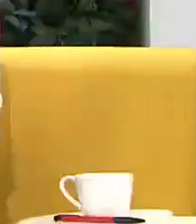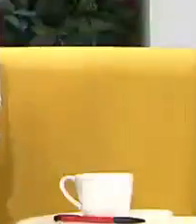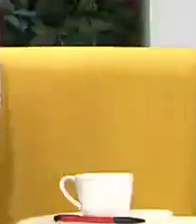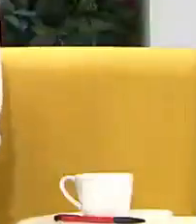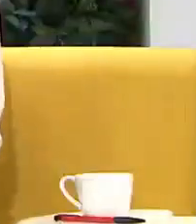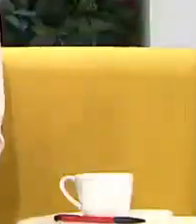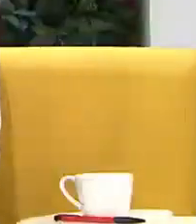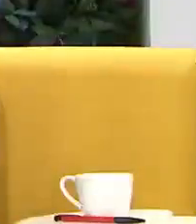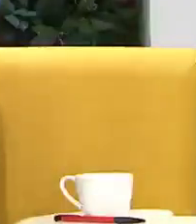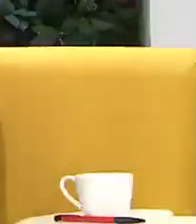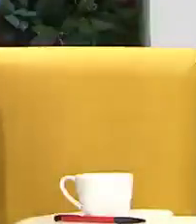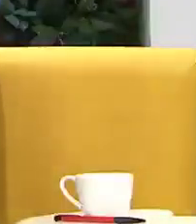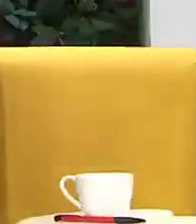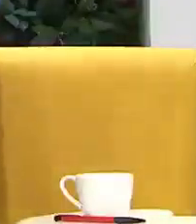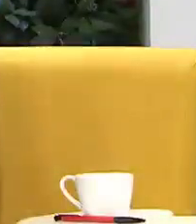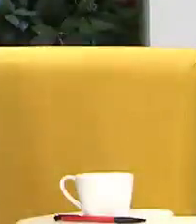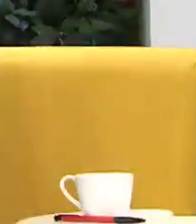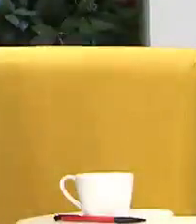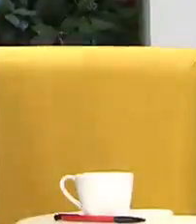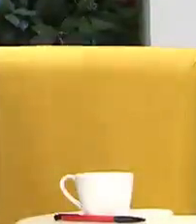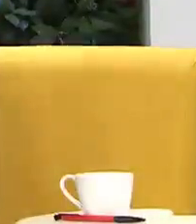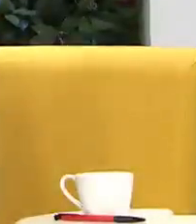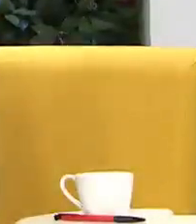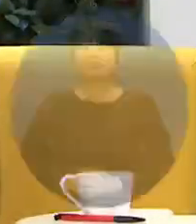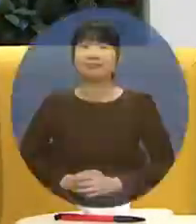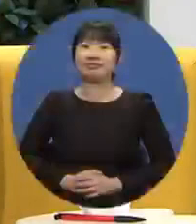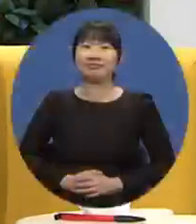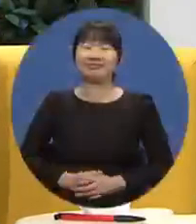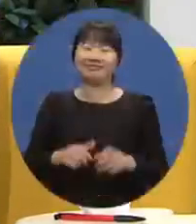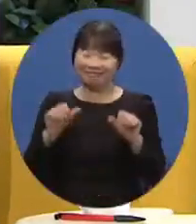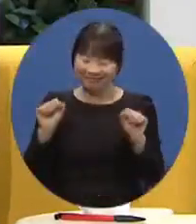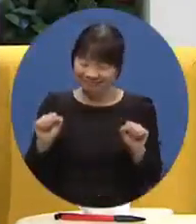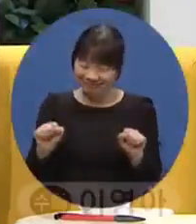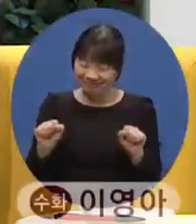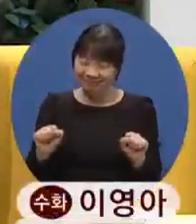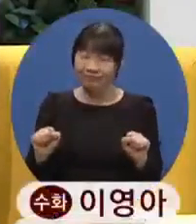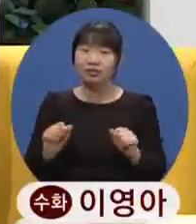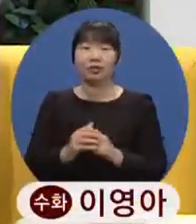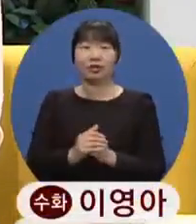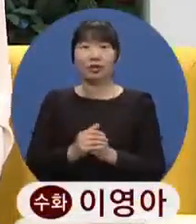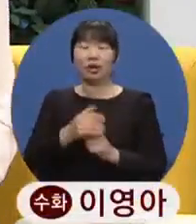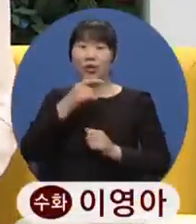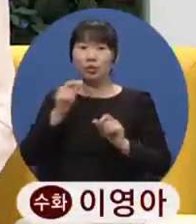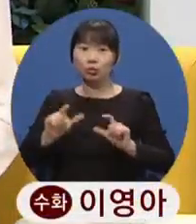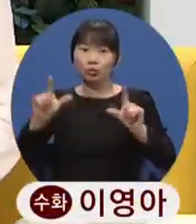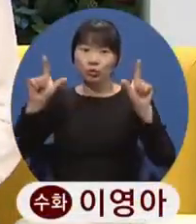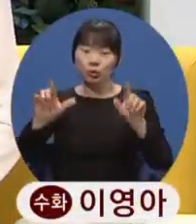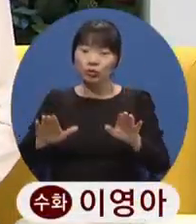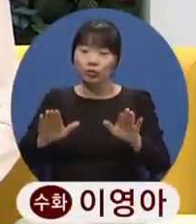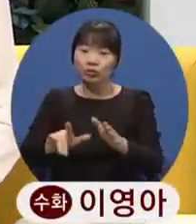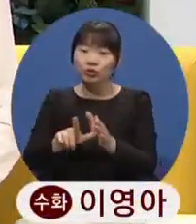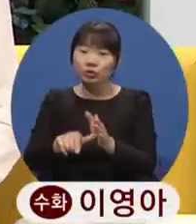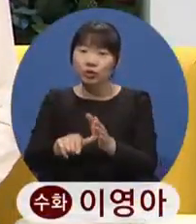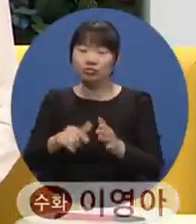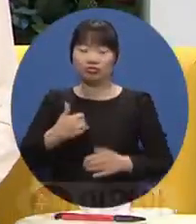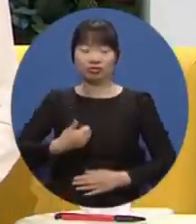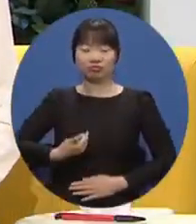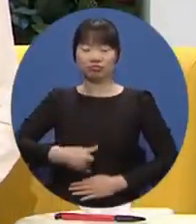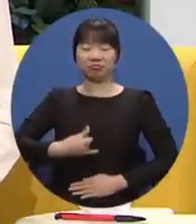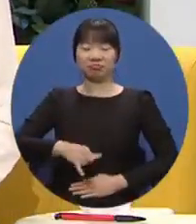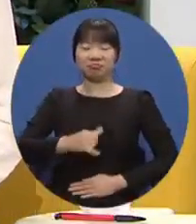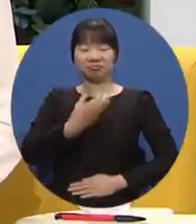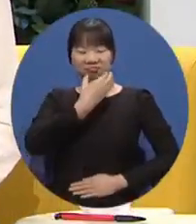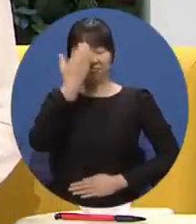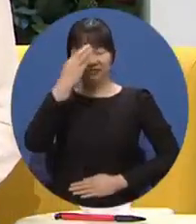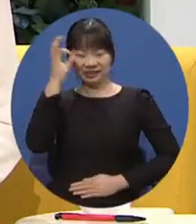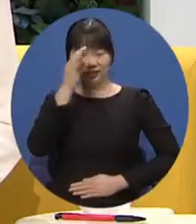안녕하세요. 이민호입니다. 안녕하세요. 최윤영입니다. 네. 수요일 이 시간에는 우리 아이들의 꿈을 찾아주고 그 꿈을 어떻게